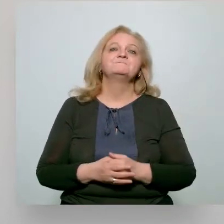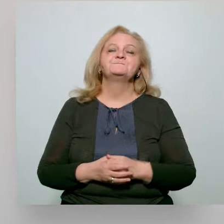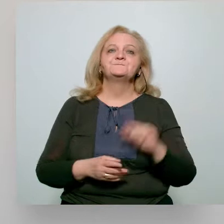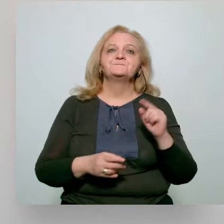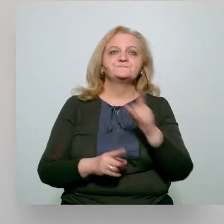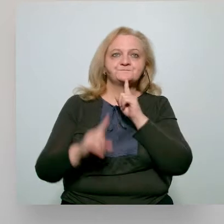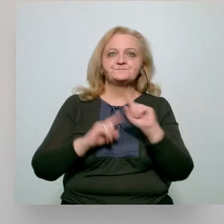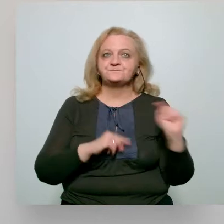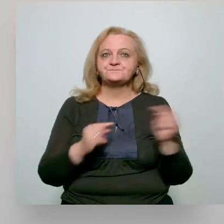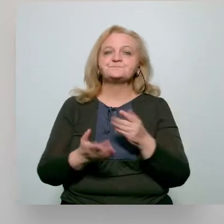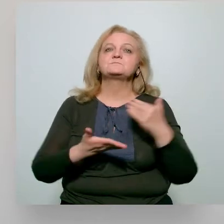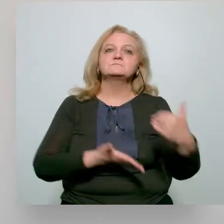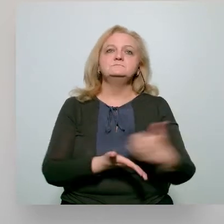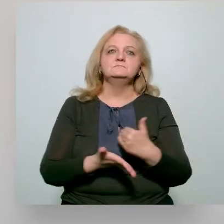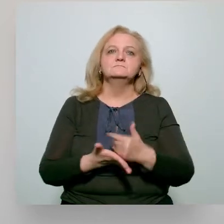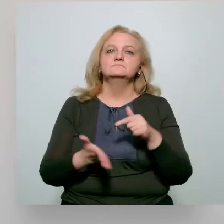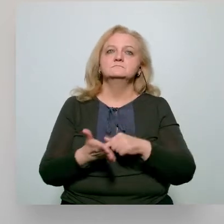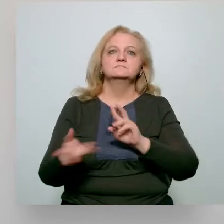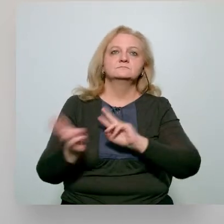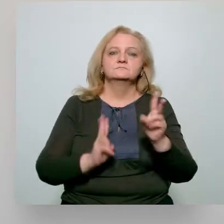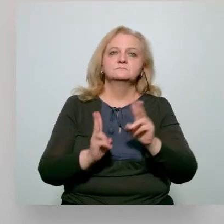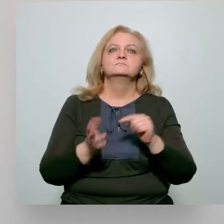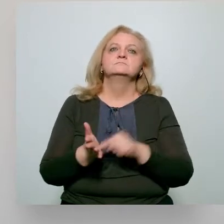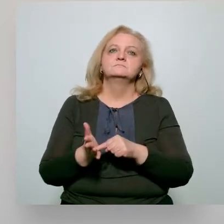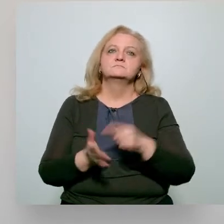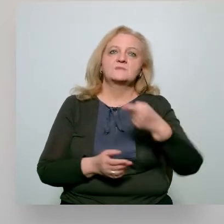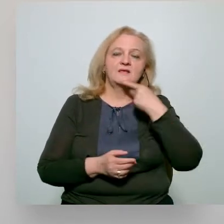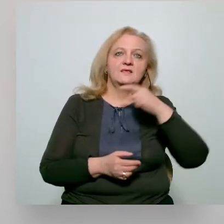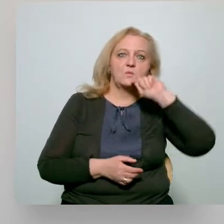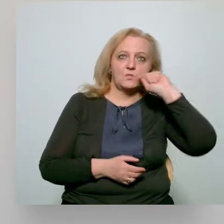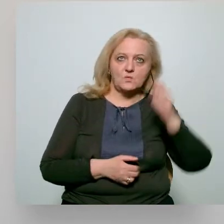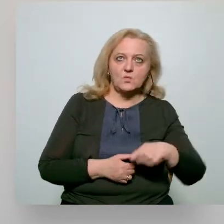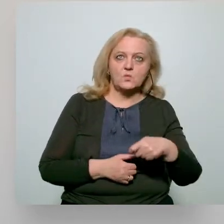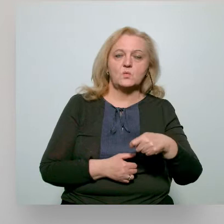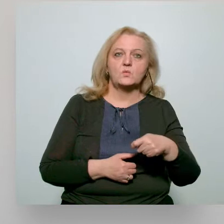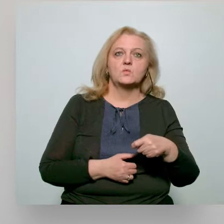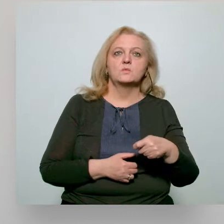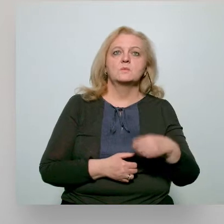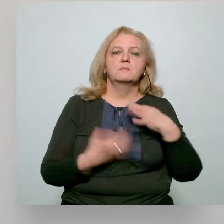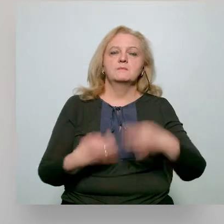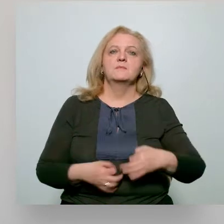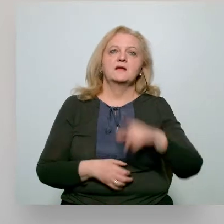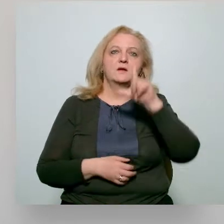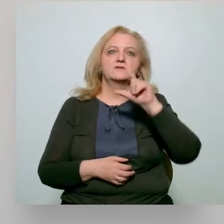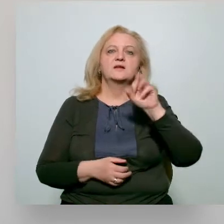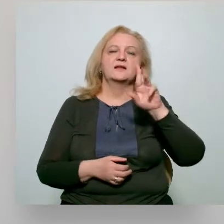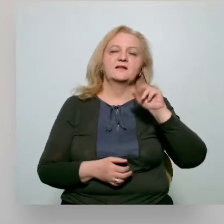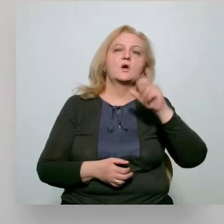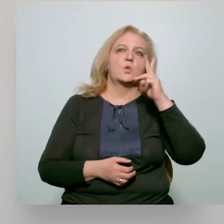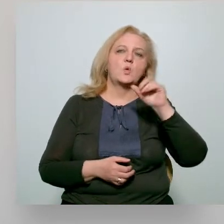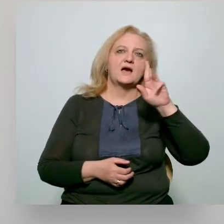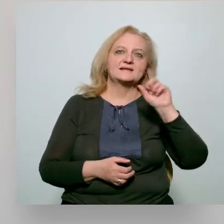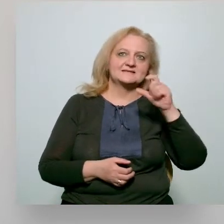Rozmowie pomogą nam, jeśli chodzi o tłumaczenie z języka ukraińskiego, pani Lilia Kucharska i